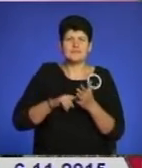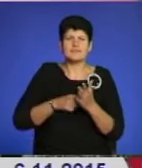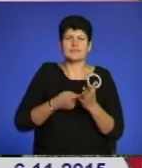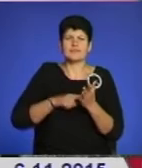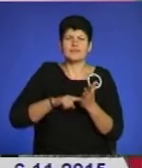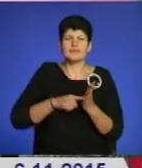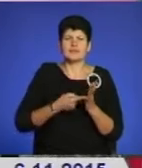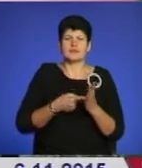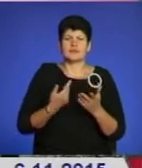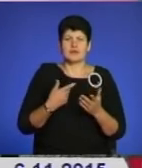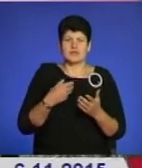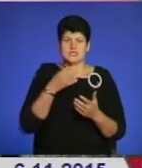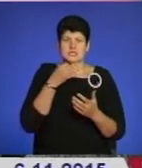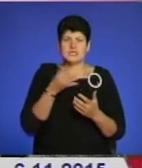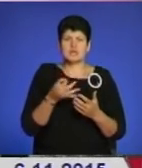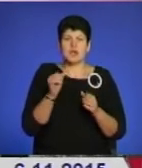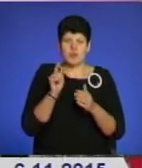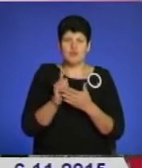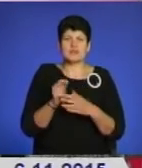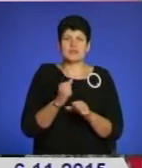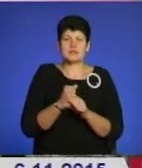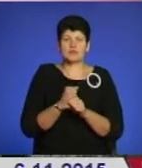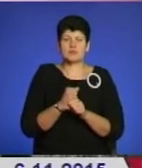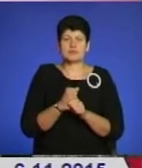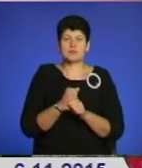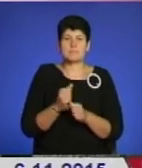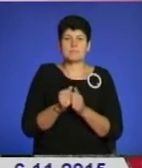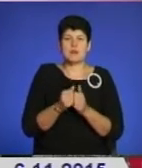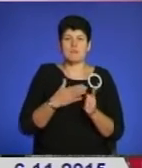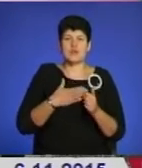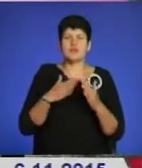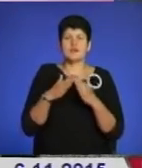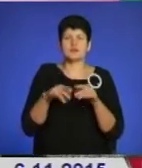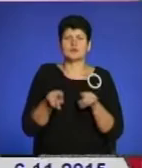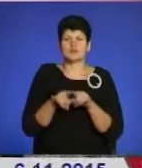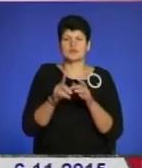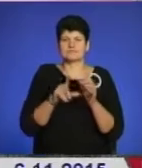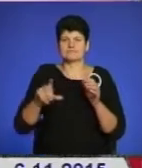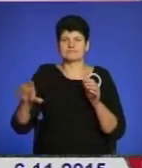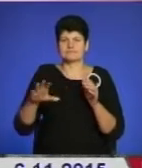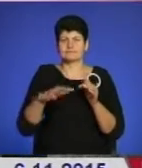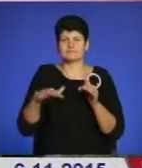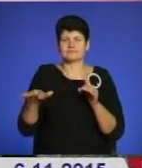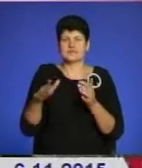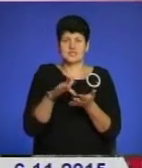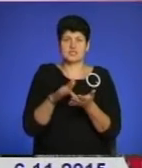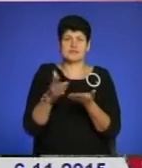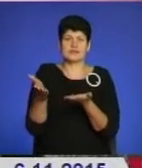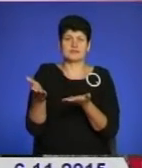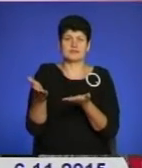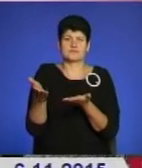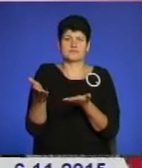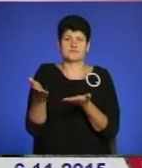настирлива, що я, як сказала, то я мушу зробити. Біля моєї хати теж протікає, біля, ну, то ж центр.